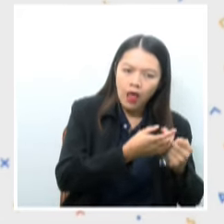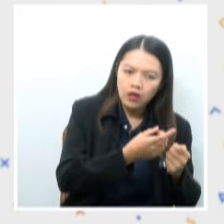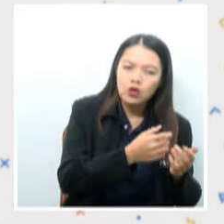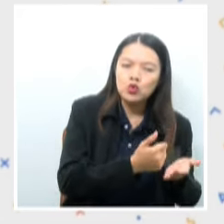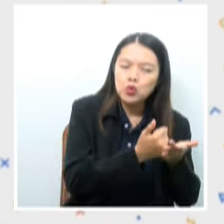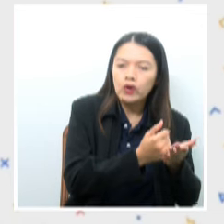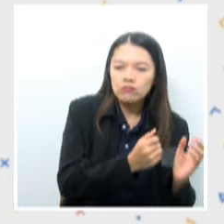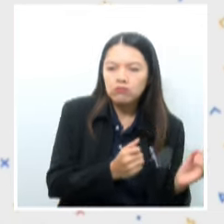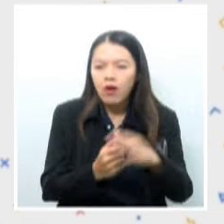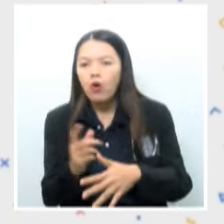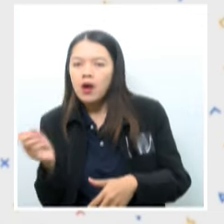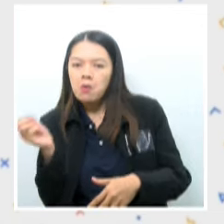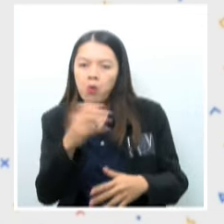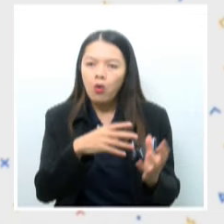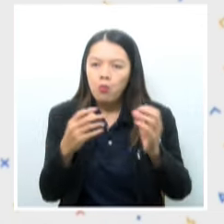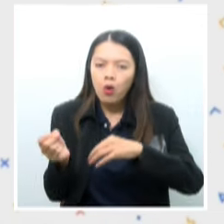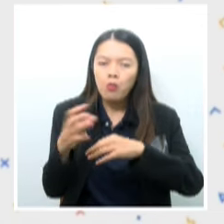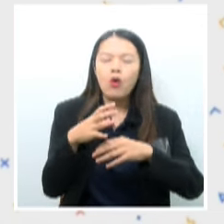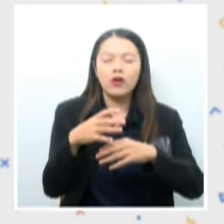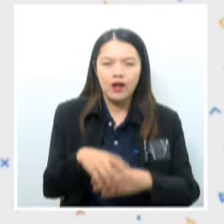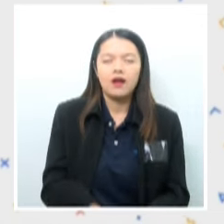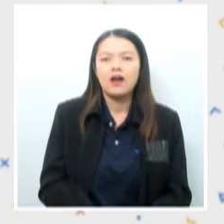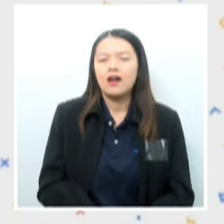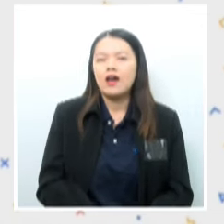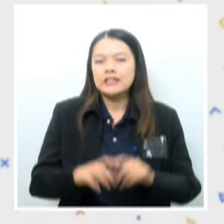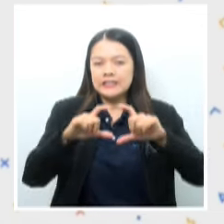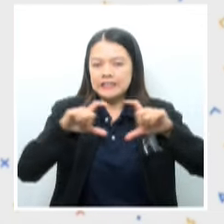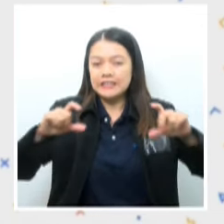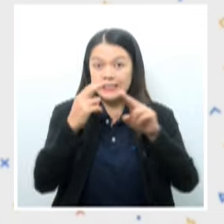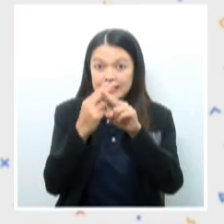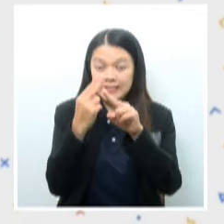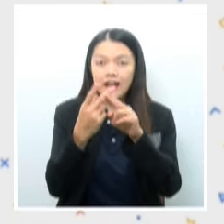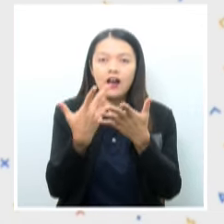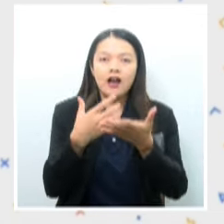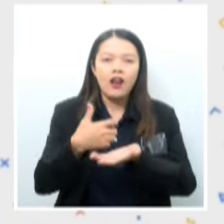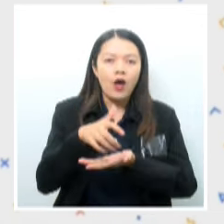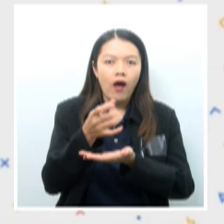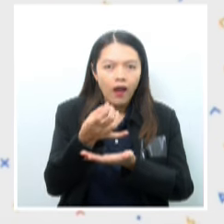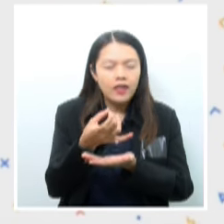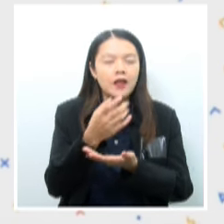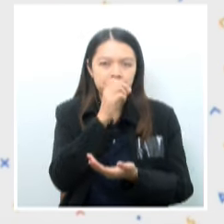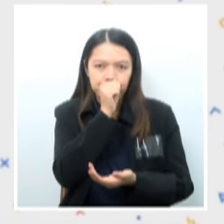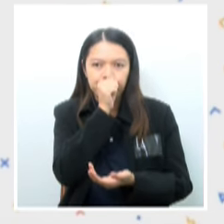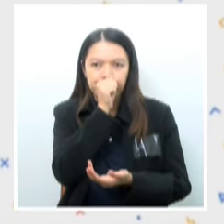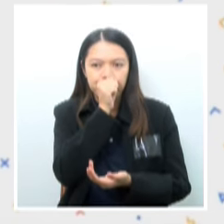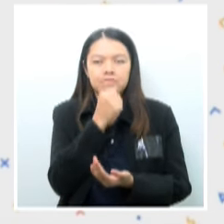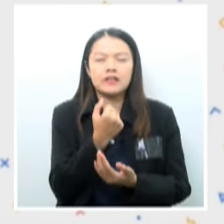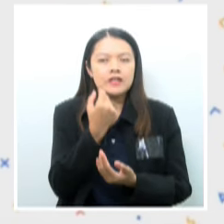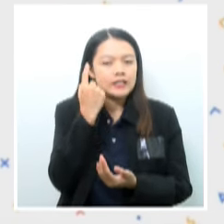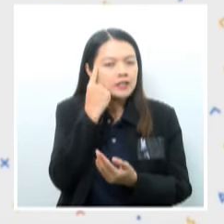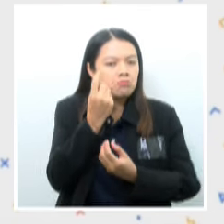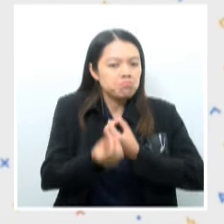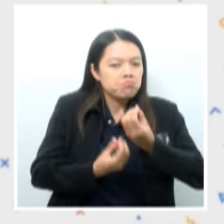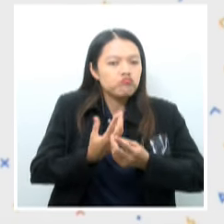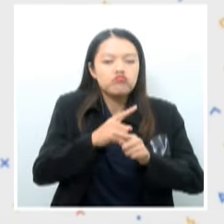ที่นี้ OBEC Channel นะครับชื่อรายการเราอุบไว้ก่อนนะครับก็จะเป็นอีกพื้นที่หนึ่งนะครับที่เราสามารถแสดงความคิดเห็นได้อย่างห